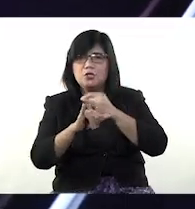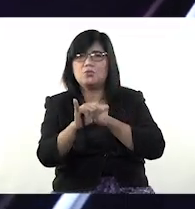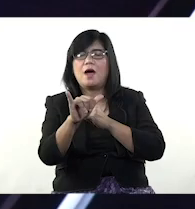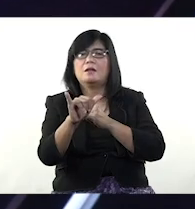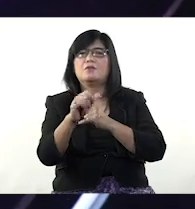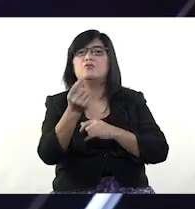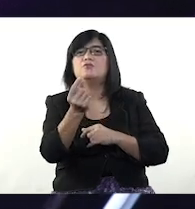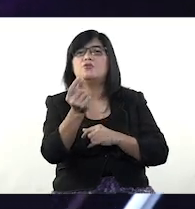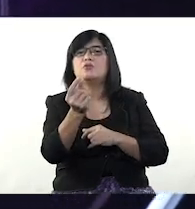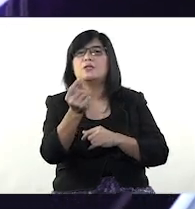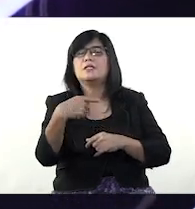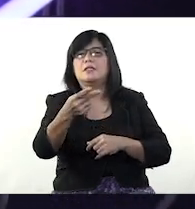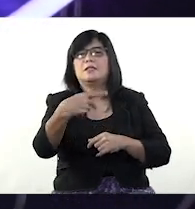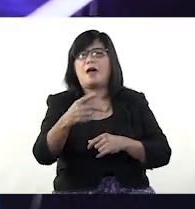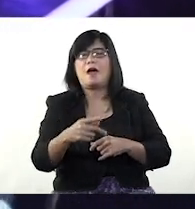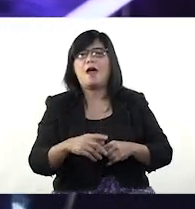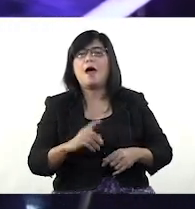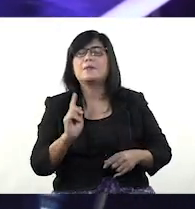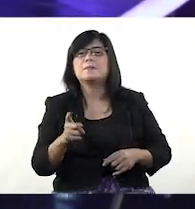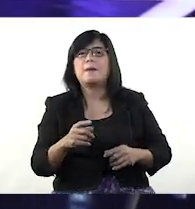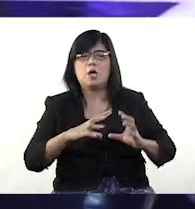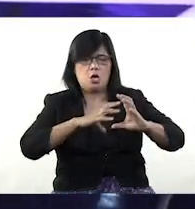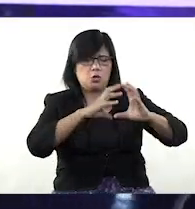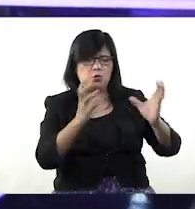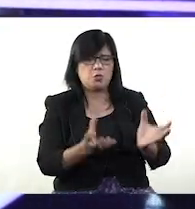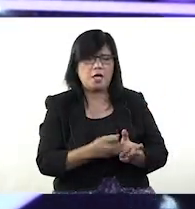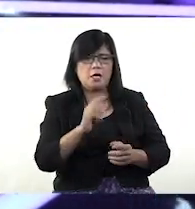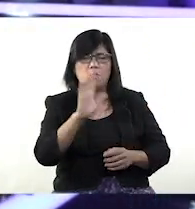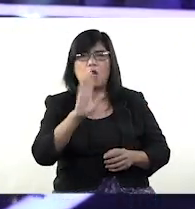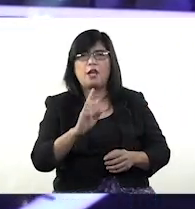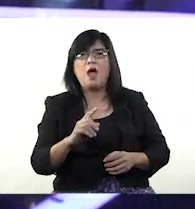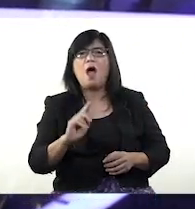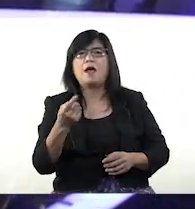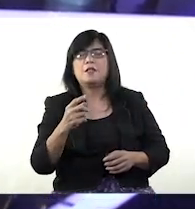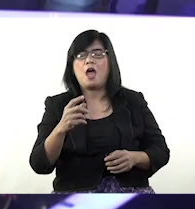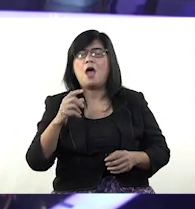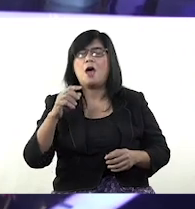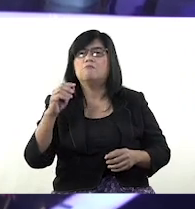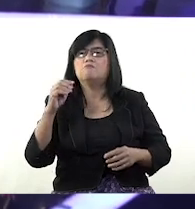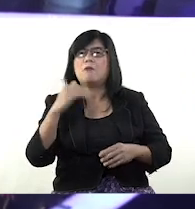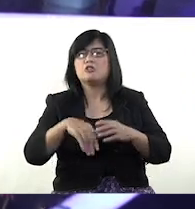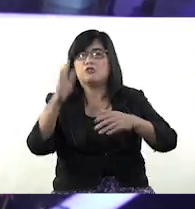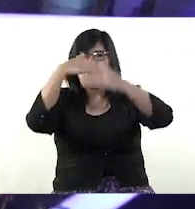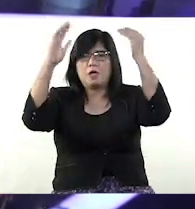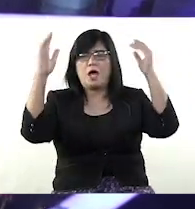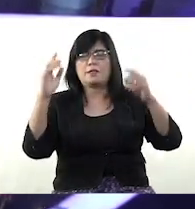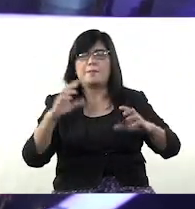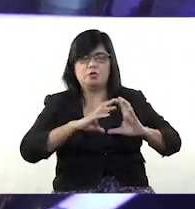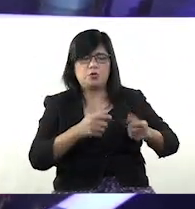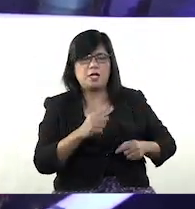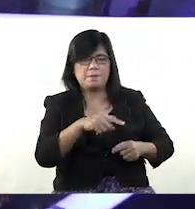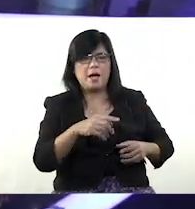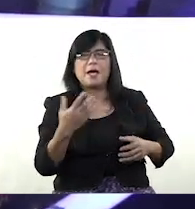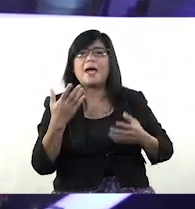dunia ini bukan sekedar asal masuk surga tapi dunia ini bagaimana merebut kehendak tuhan yang sempurna ketika